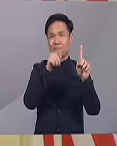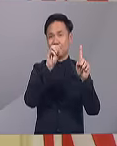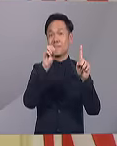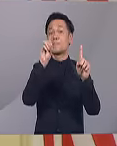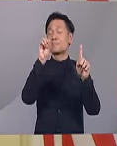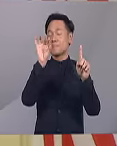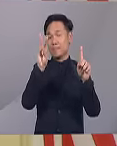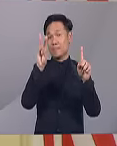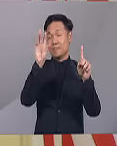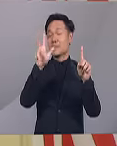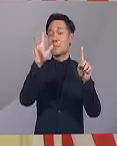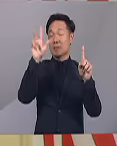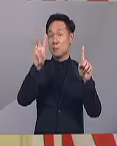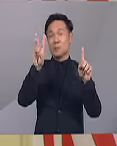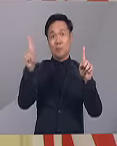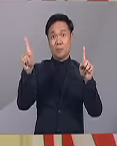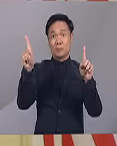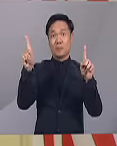1,361 kilang serta